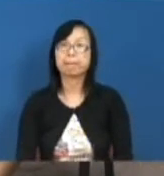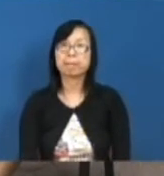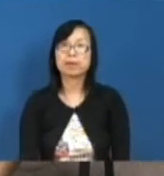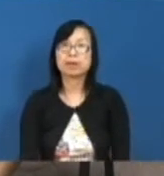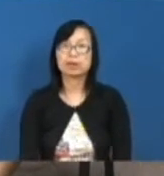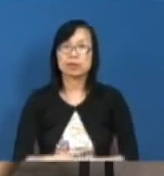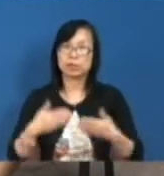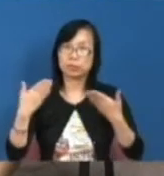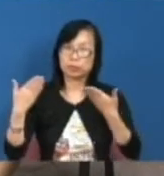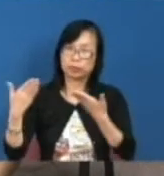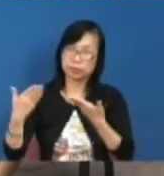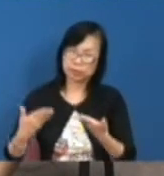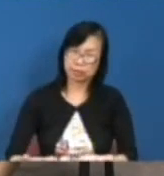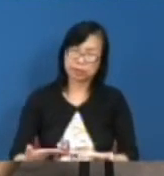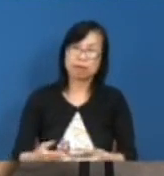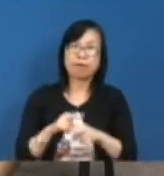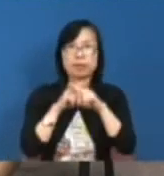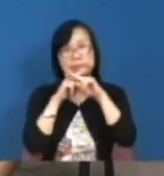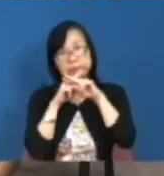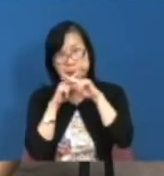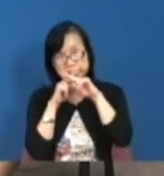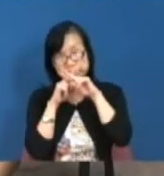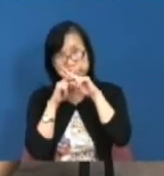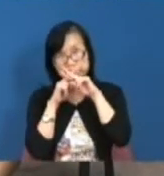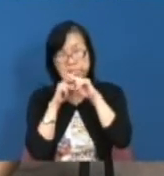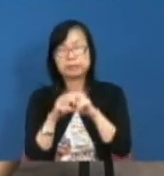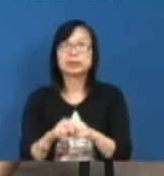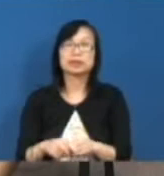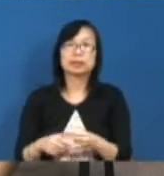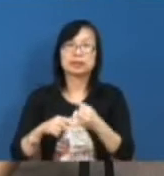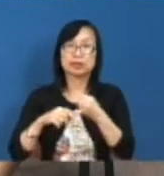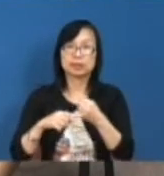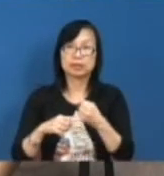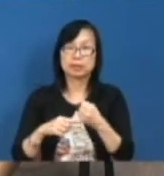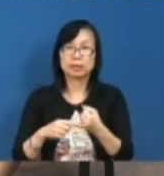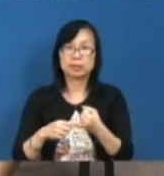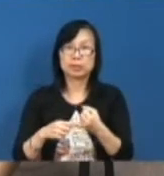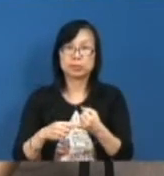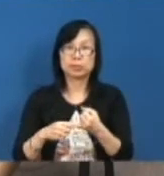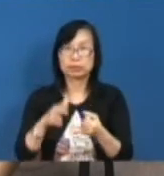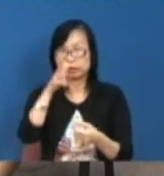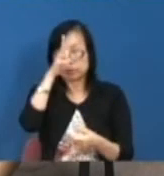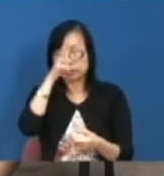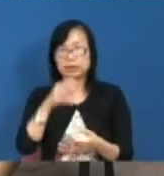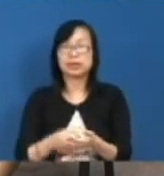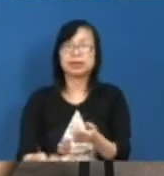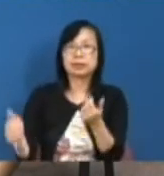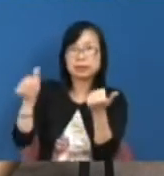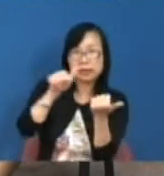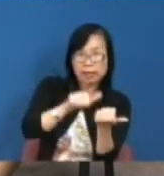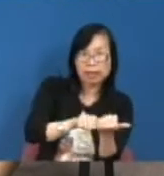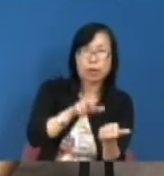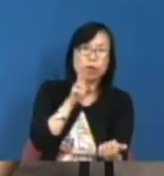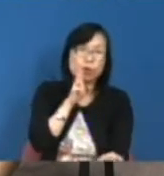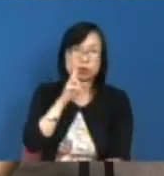佢到今日都唔敢講一個苛政依賴好似警察咁嘅國家機器